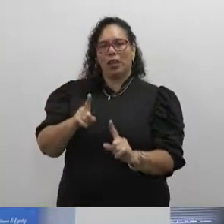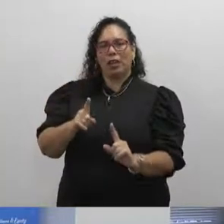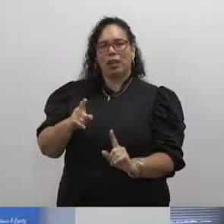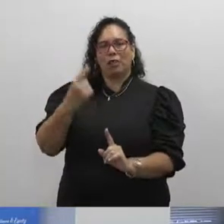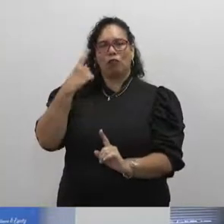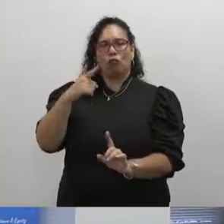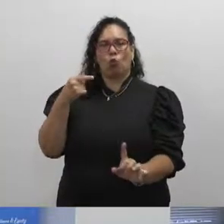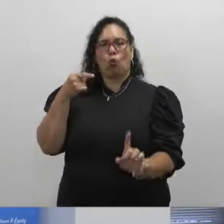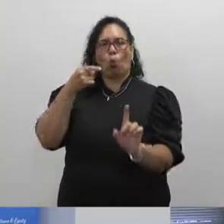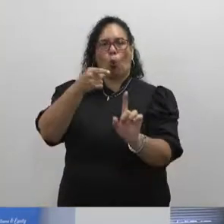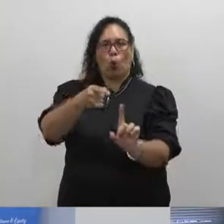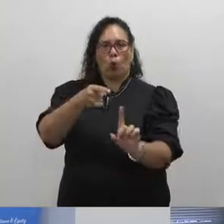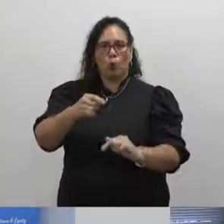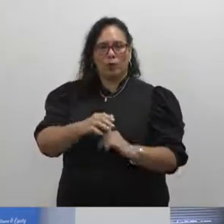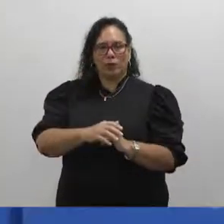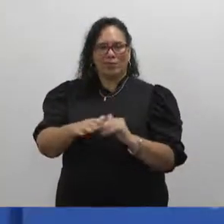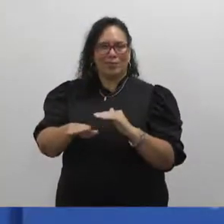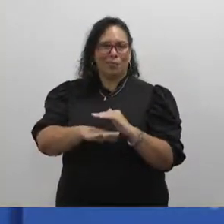đại thà à,